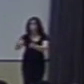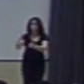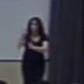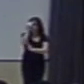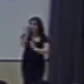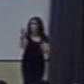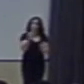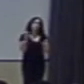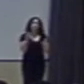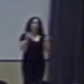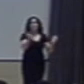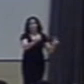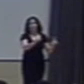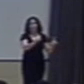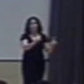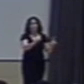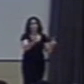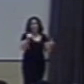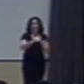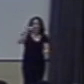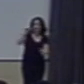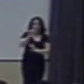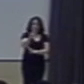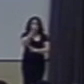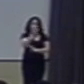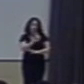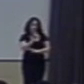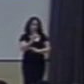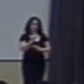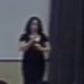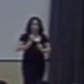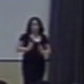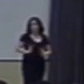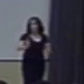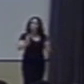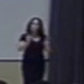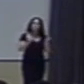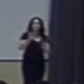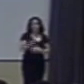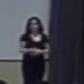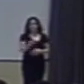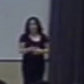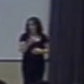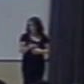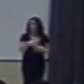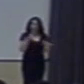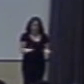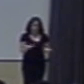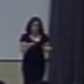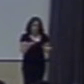internet és un mitjà emergent des de fa 15 anys, però cada vegada és més important i té un impacte que ara